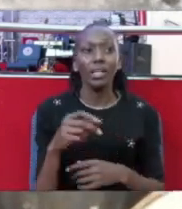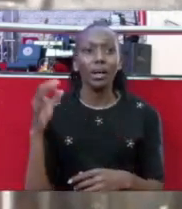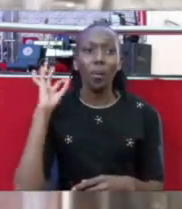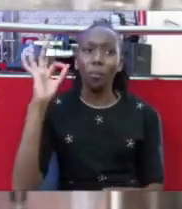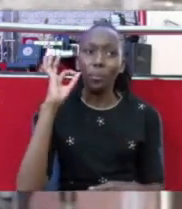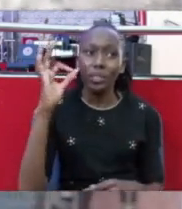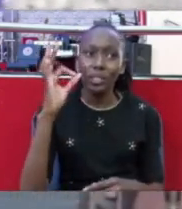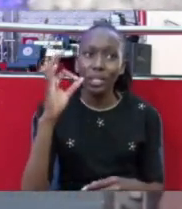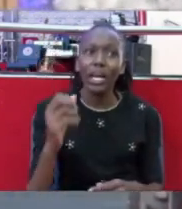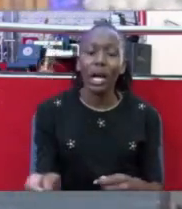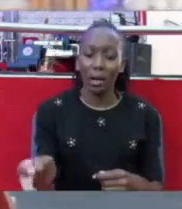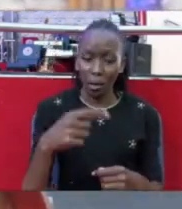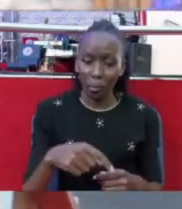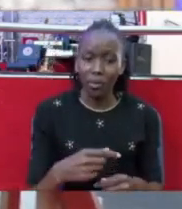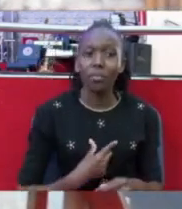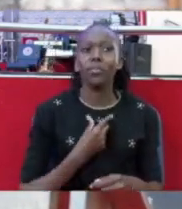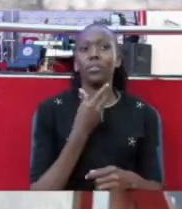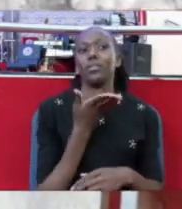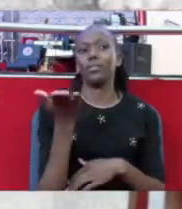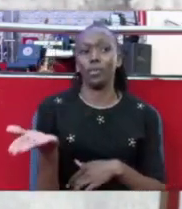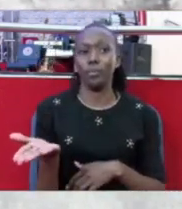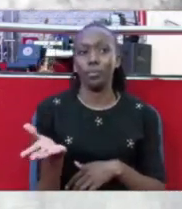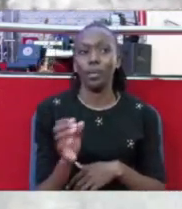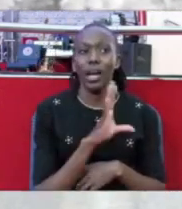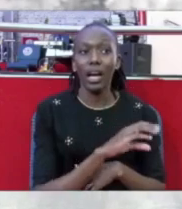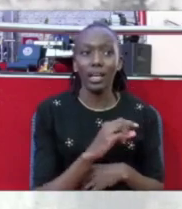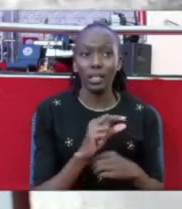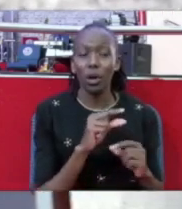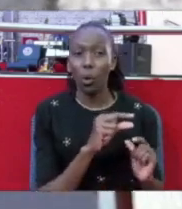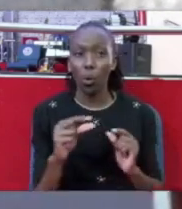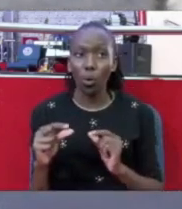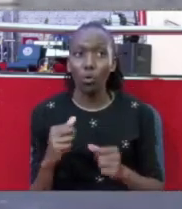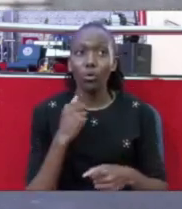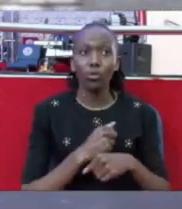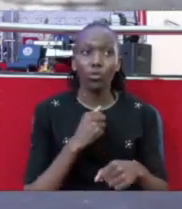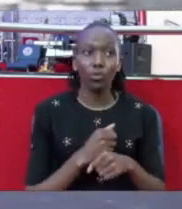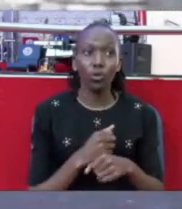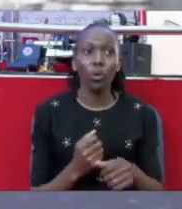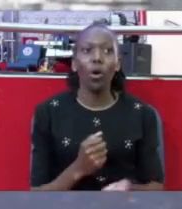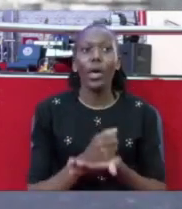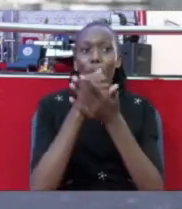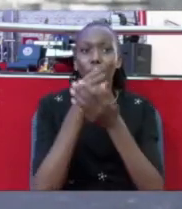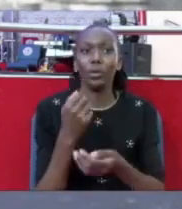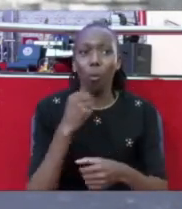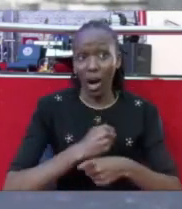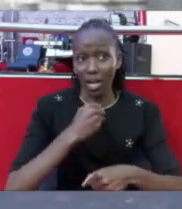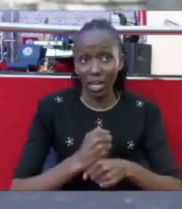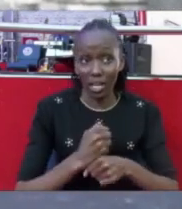them. Na wahubiri wao wangewatembelea. And they were going to do charity work among the people that they have made very